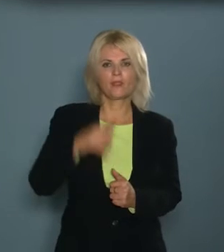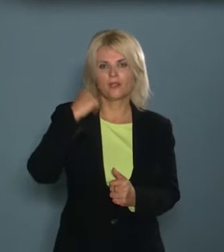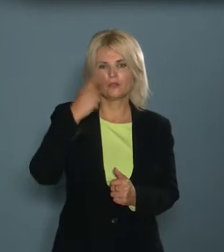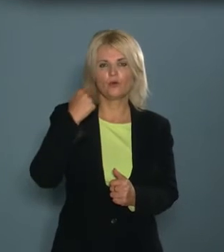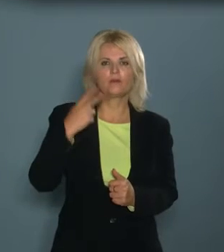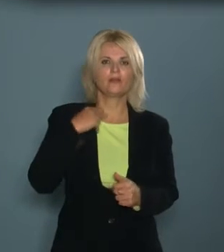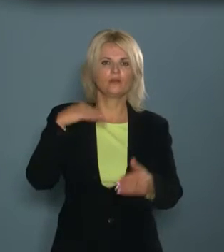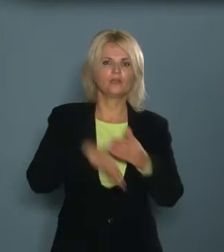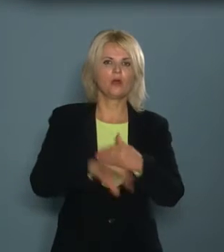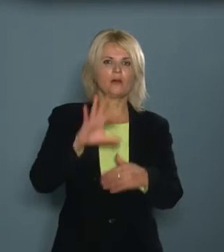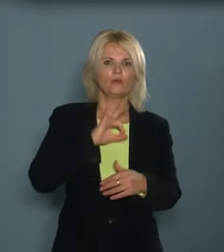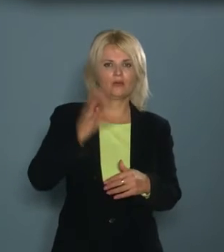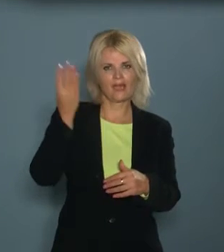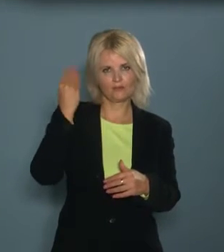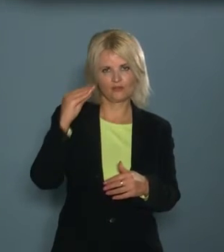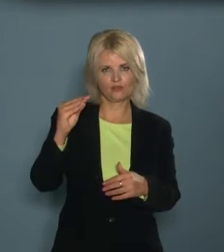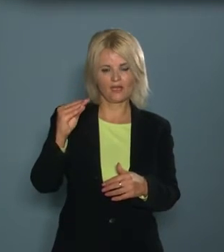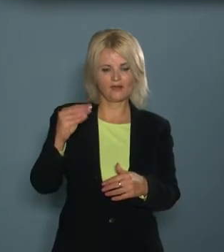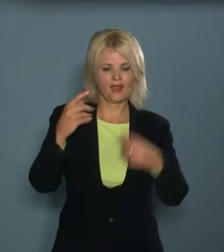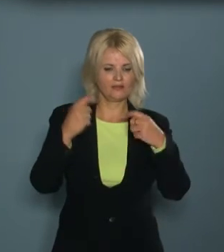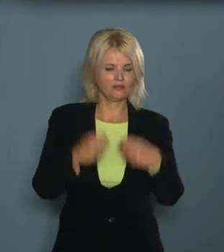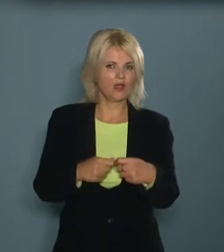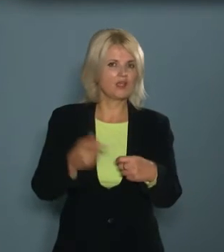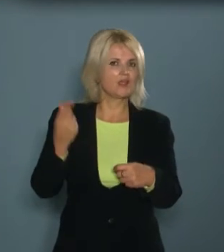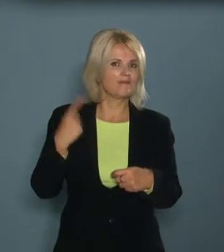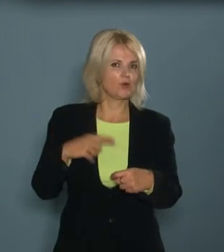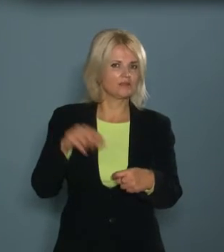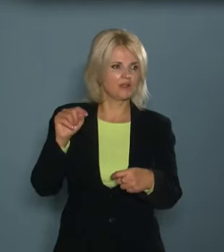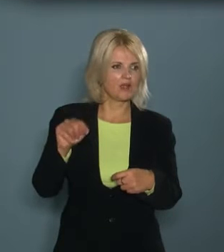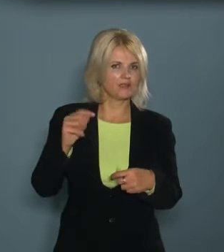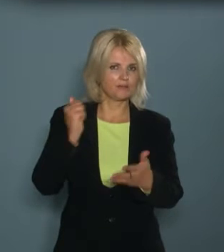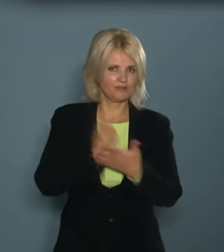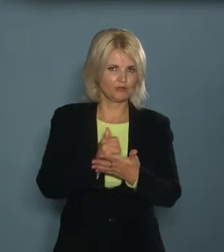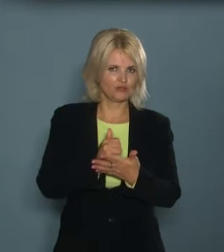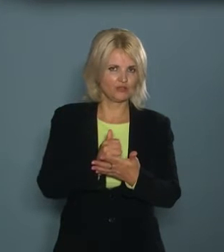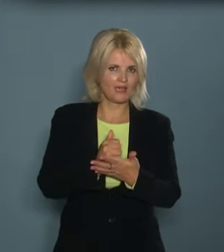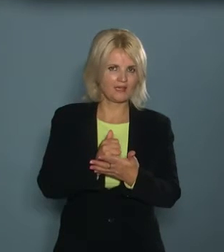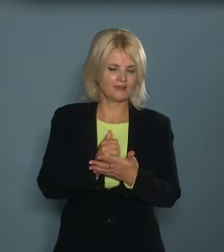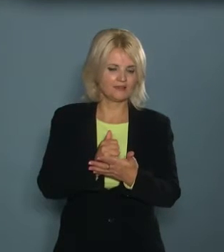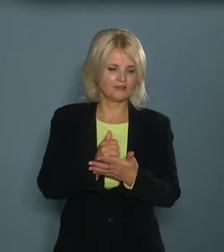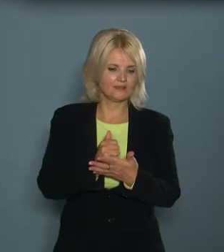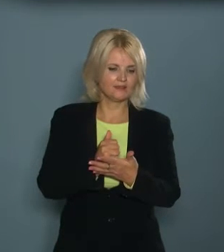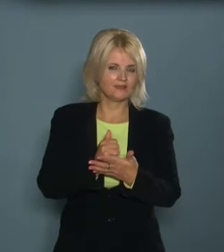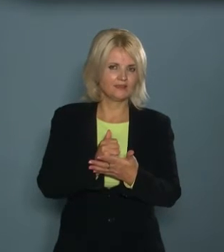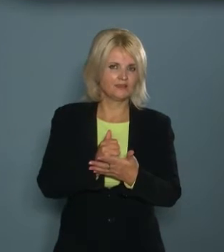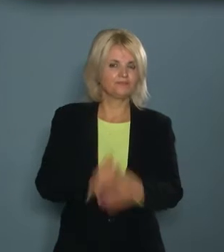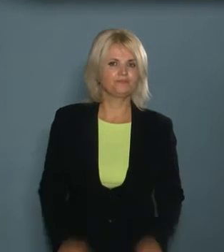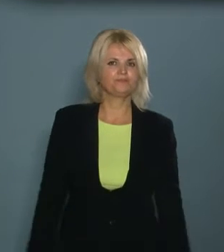Gyöngyi alpolgármesterrel tagjai voltak annak a bizottságnak, amely